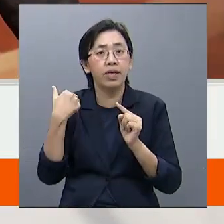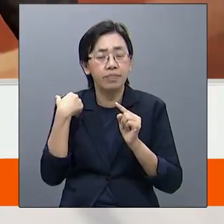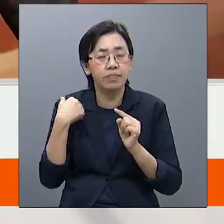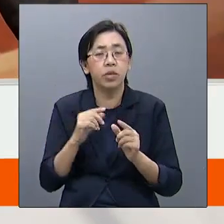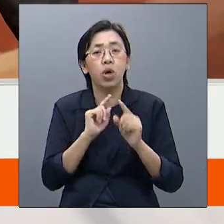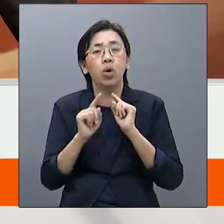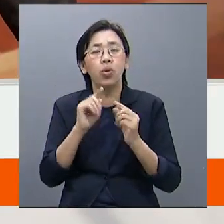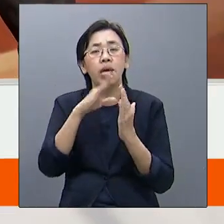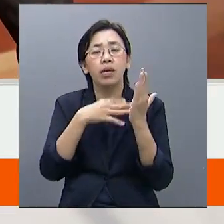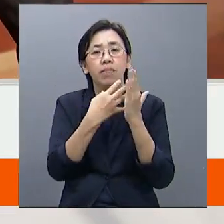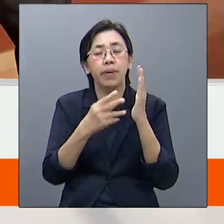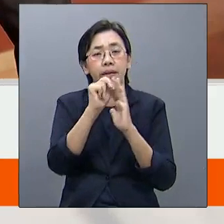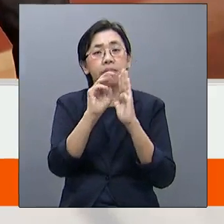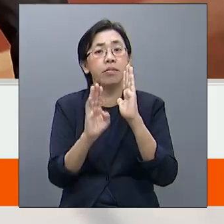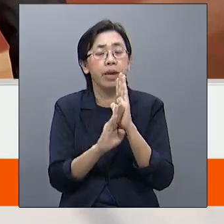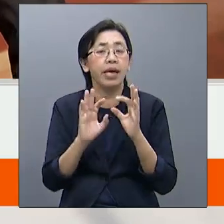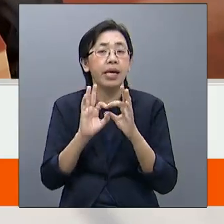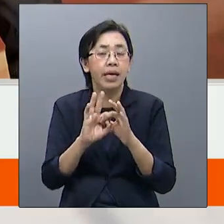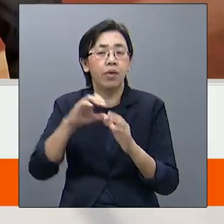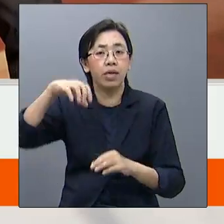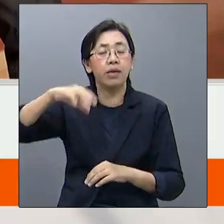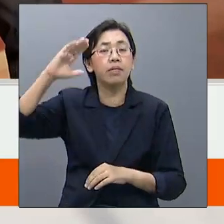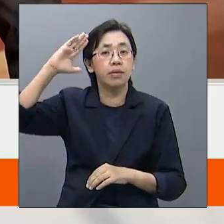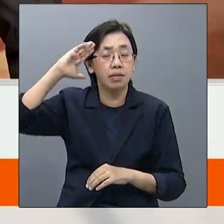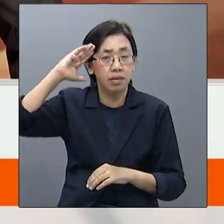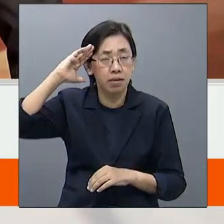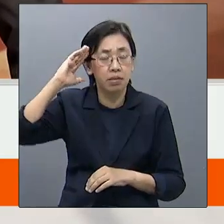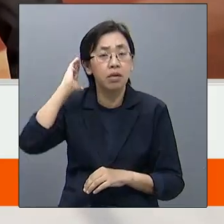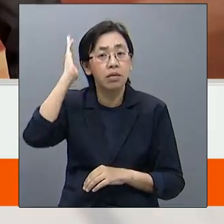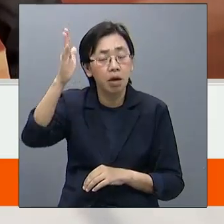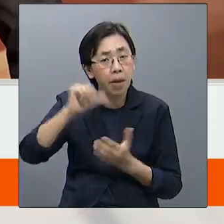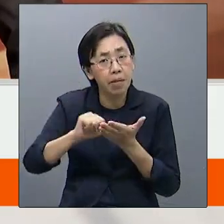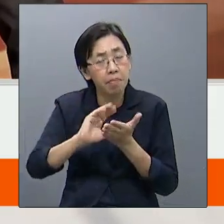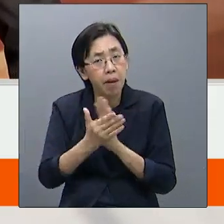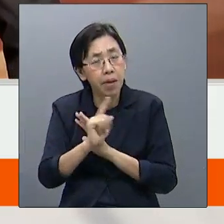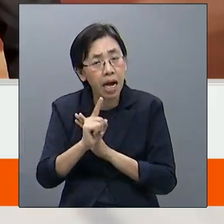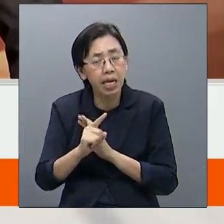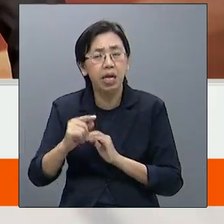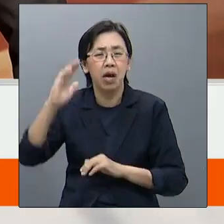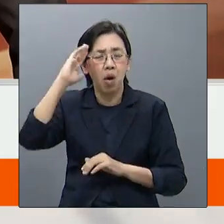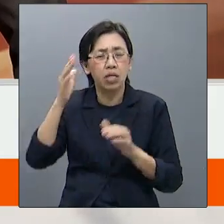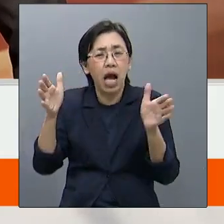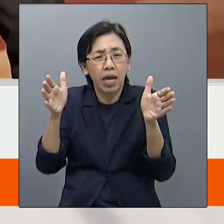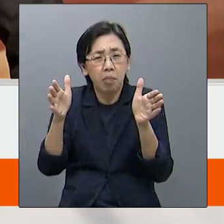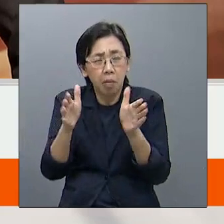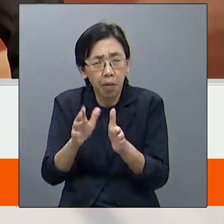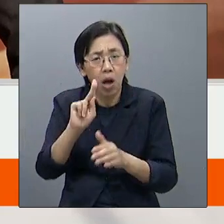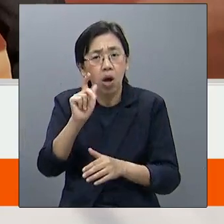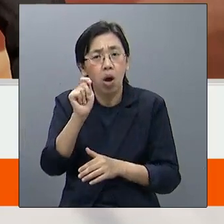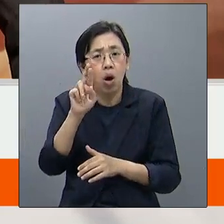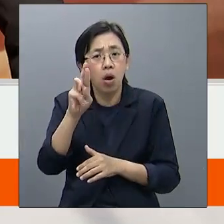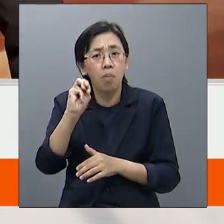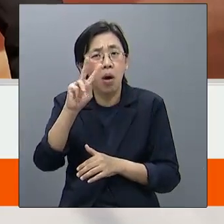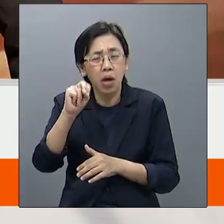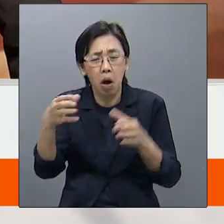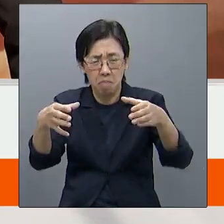passioning เขาค่จะอรอมณ.แต่อาจาร์มองวา